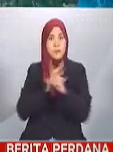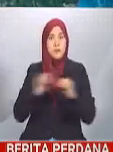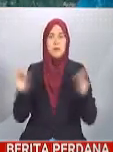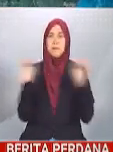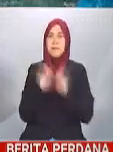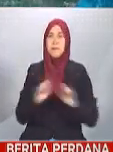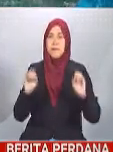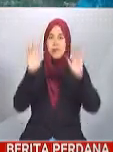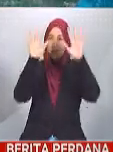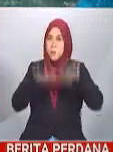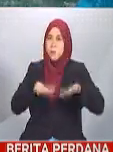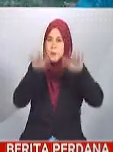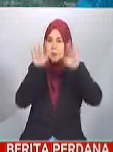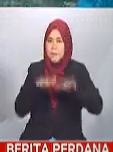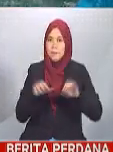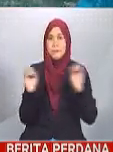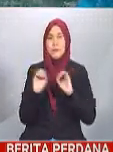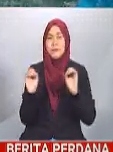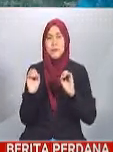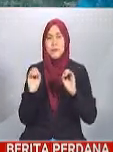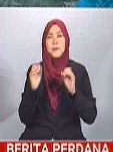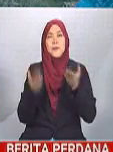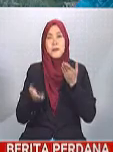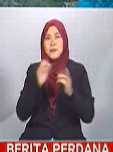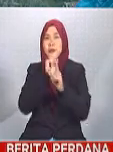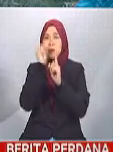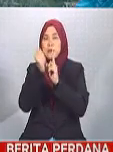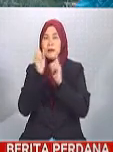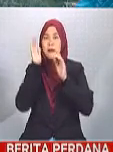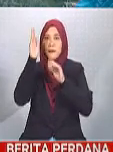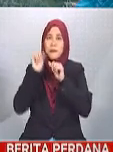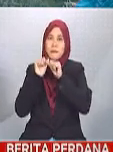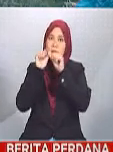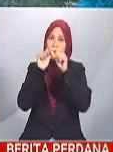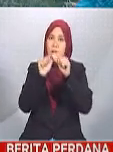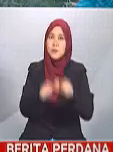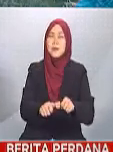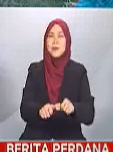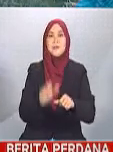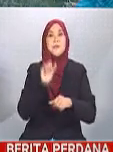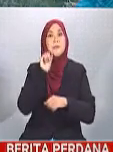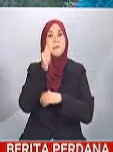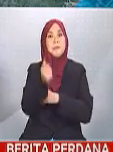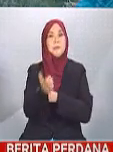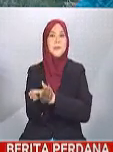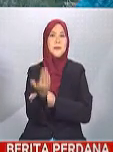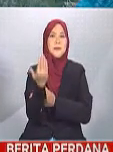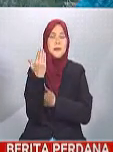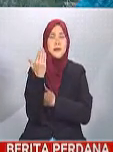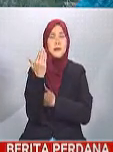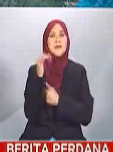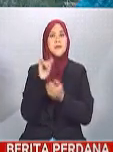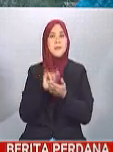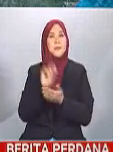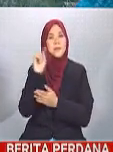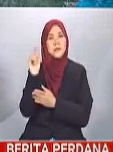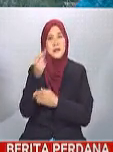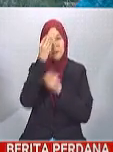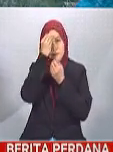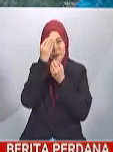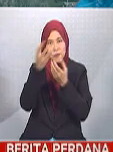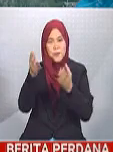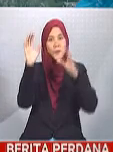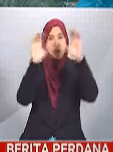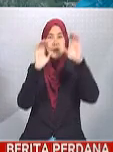dicerap buat waktu ini dan dijangkakan keadaan ini akan berterusan sehingga ke awal pagi esok. Sekian saja info cuaca